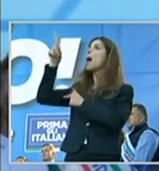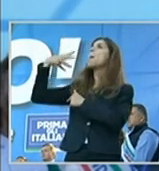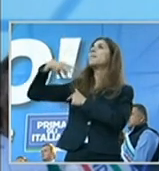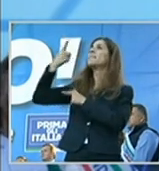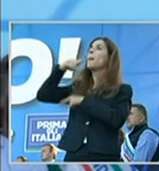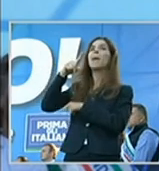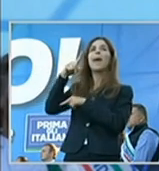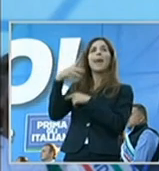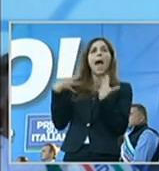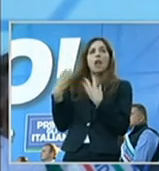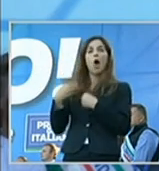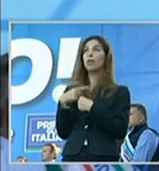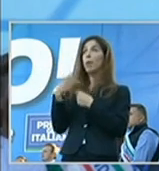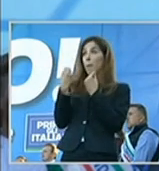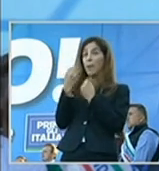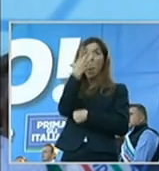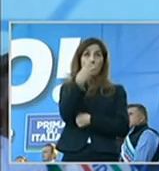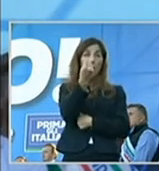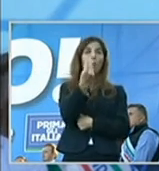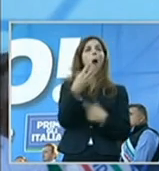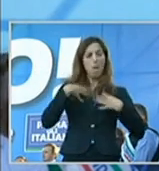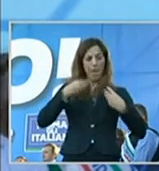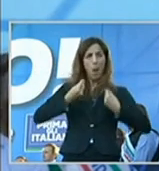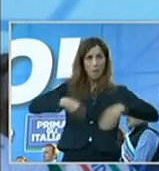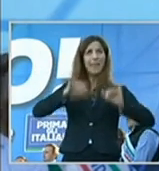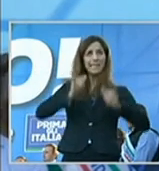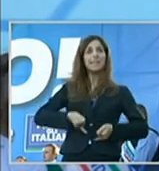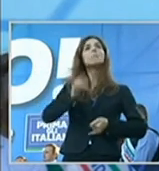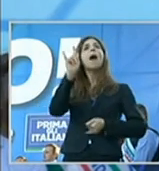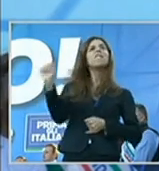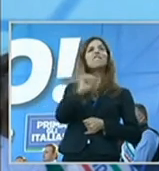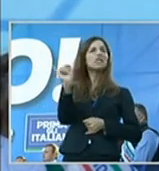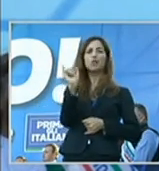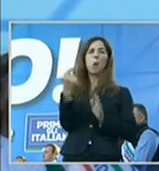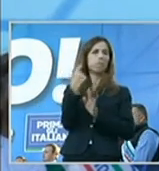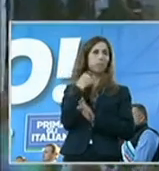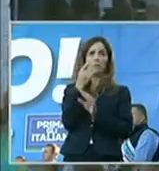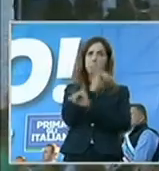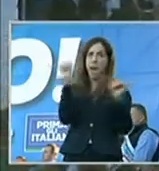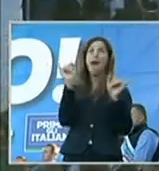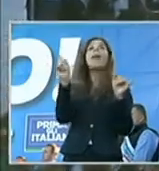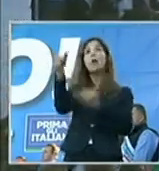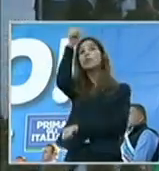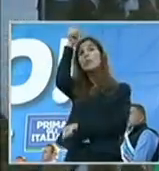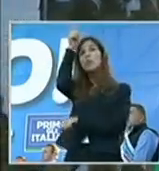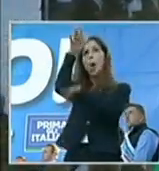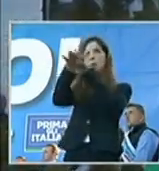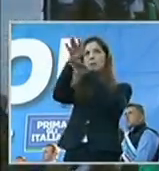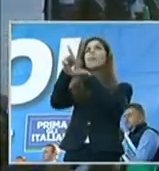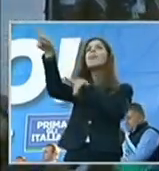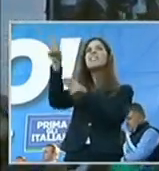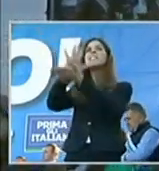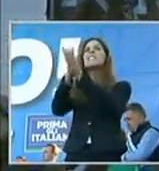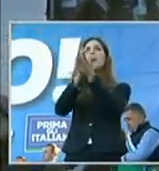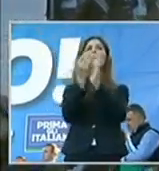lupo perde il pelo ma non il vizio, e il regime turco non ha perso il vizio di sterminare le minoranze